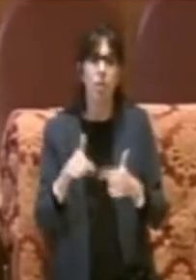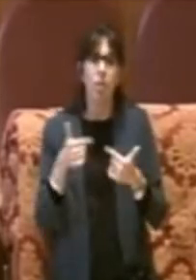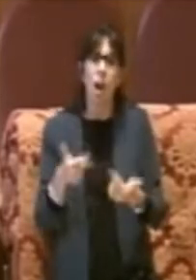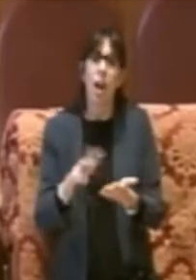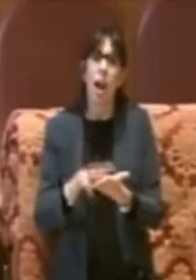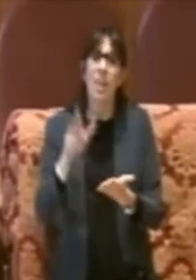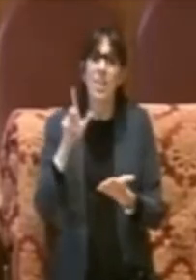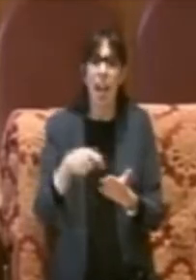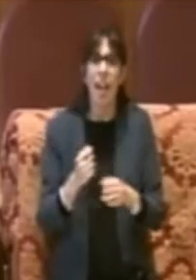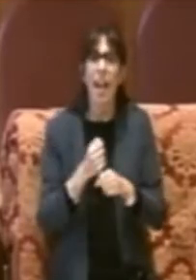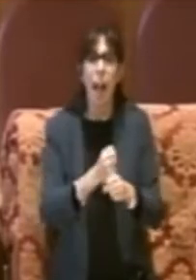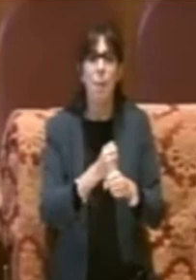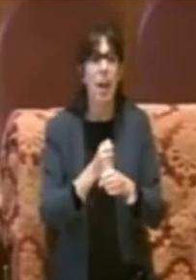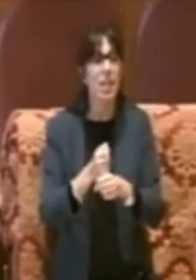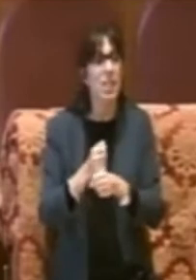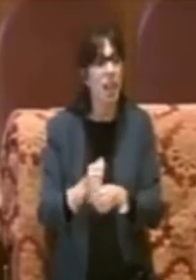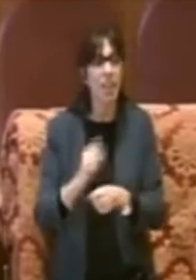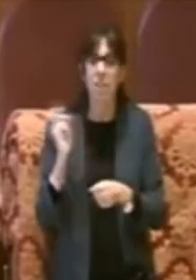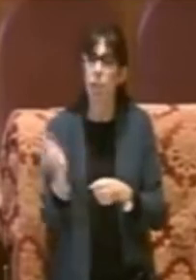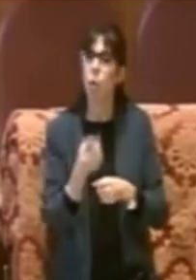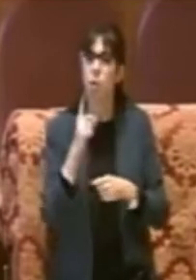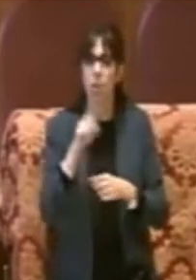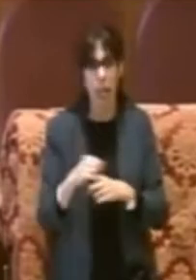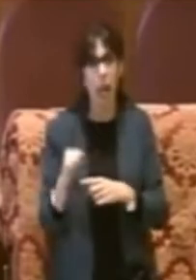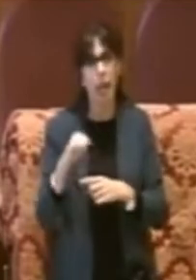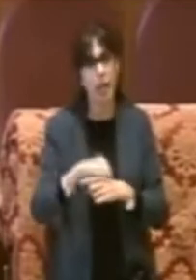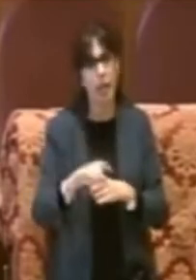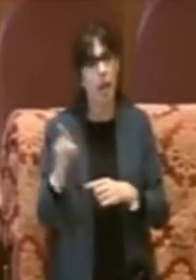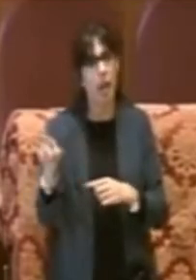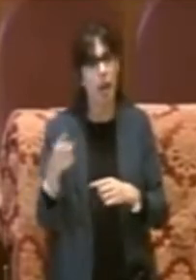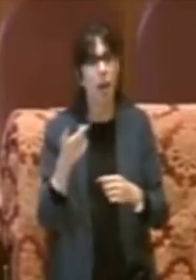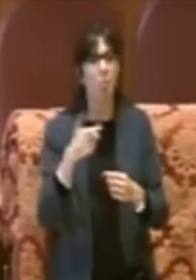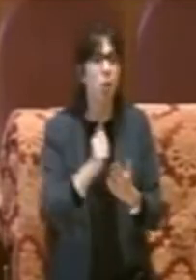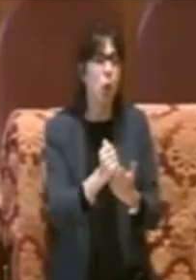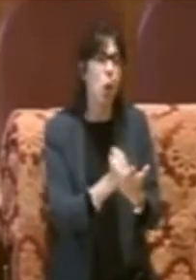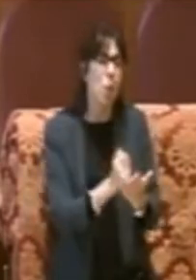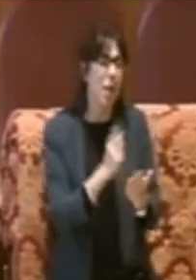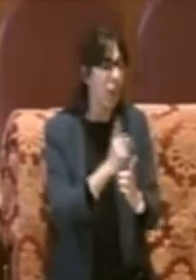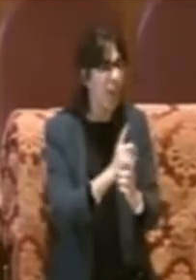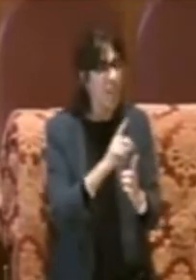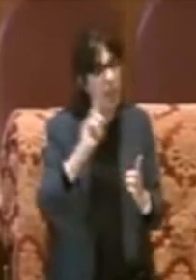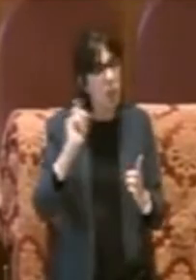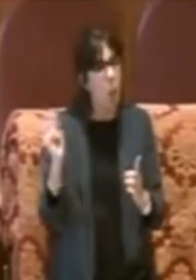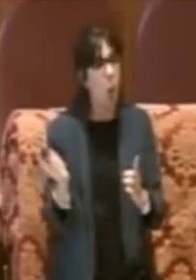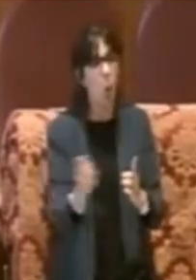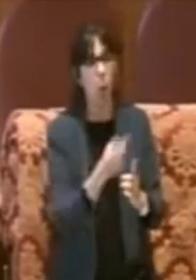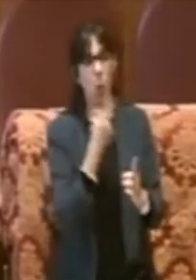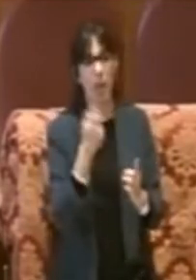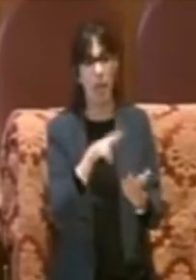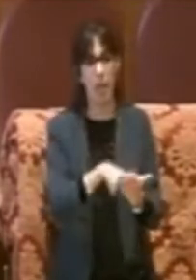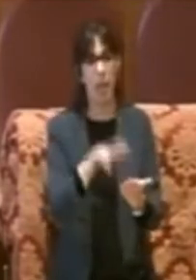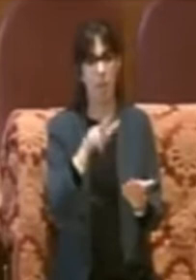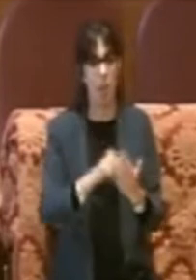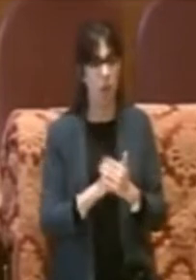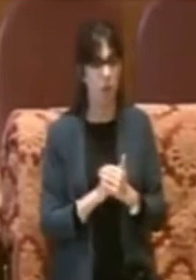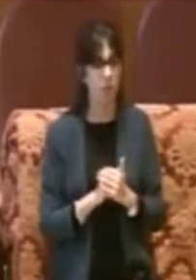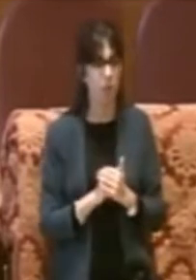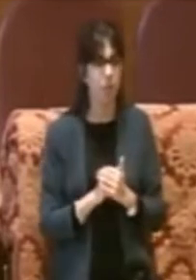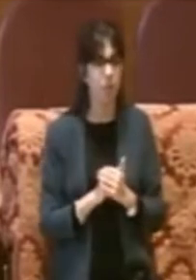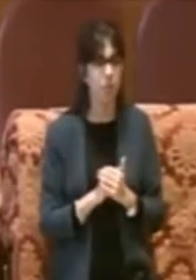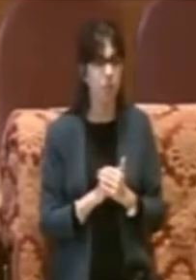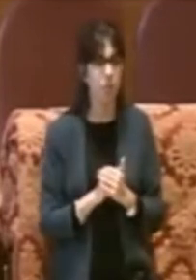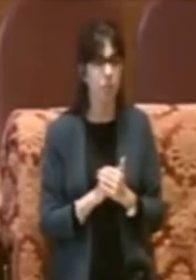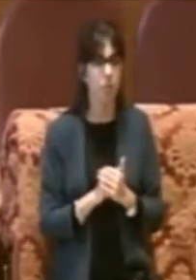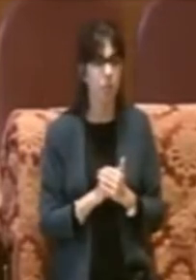rappresentanza di tutte le istanze all'interno poi di quel documento che viene approvato approvato dall'aula io non voglio